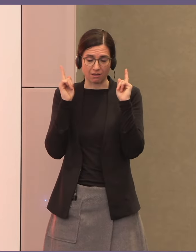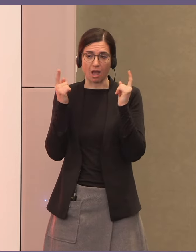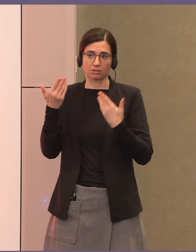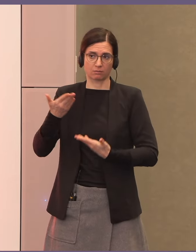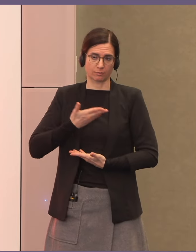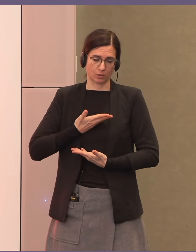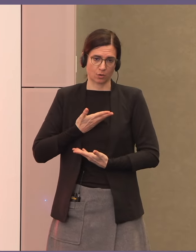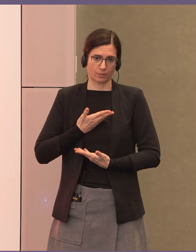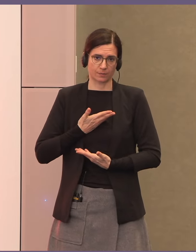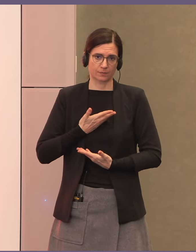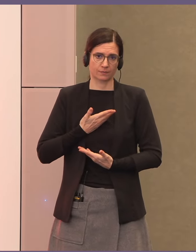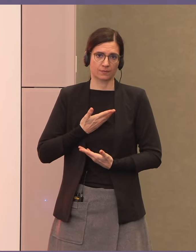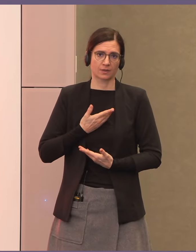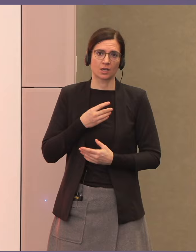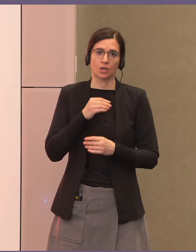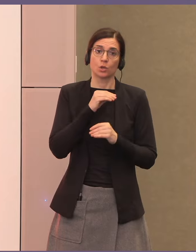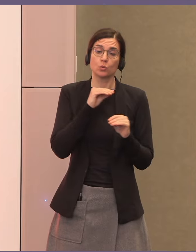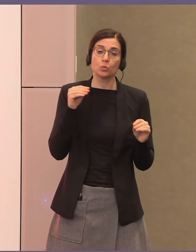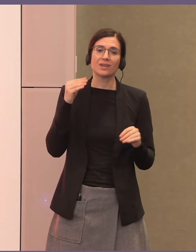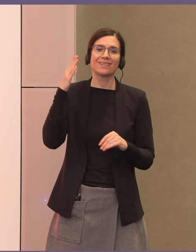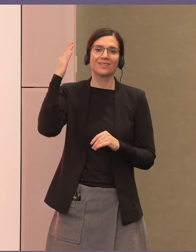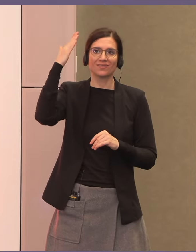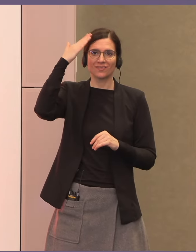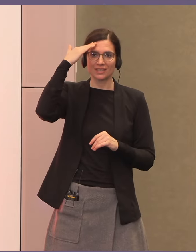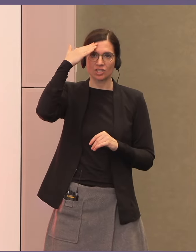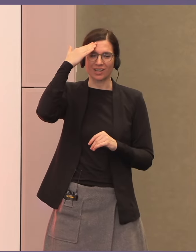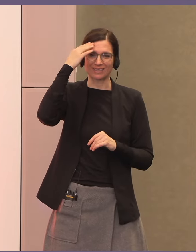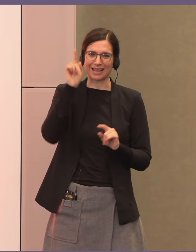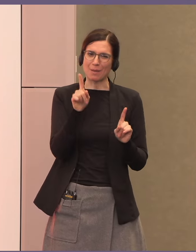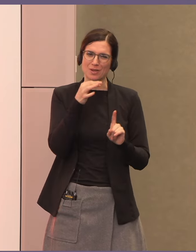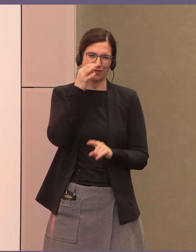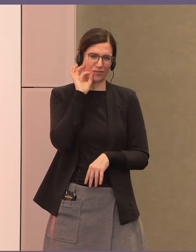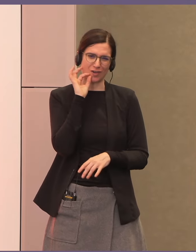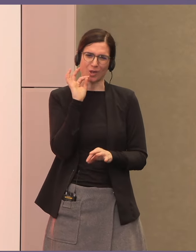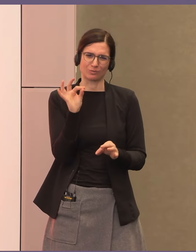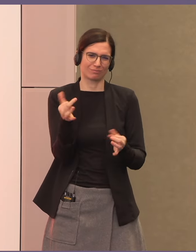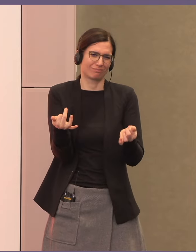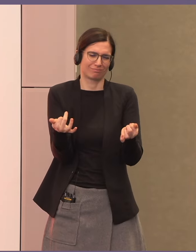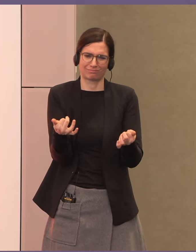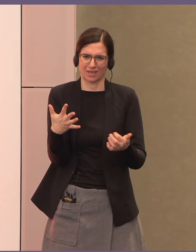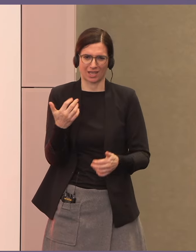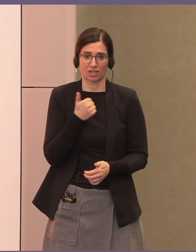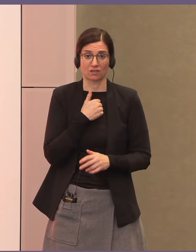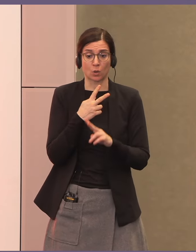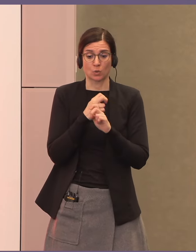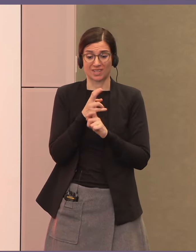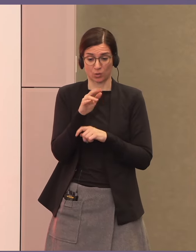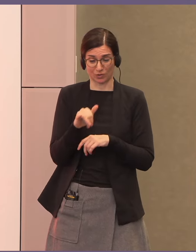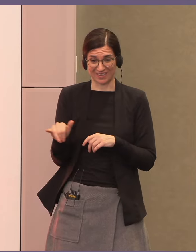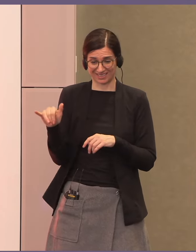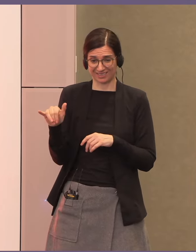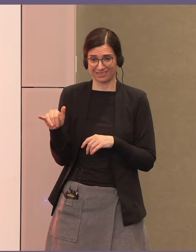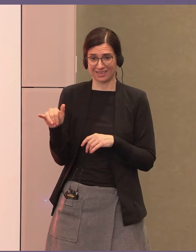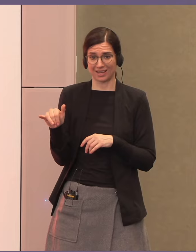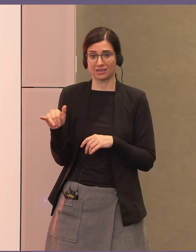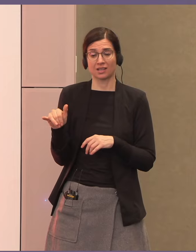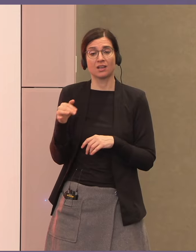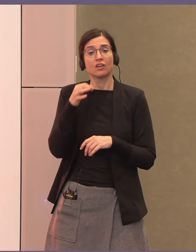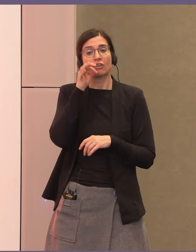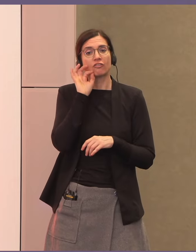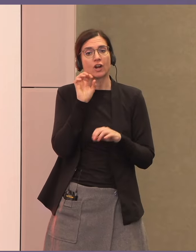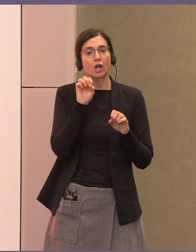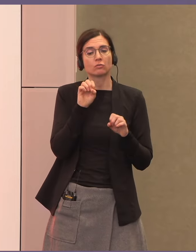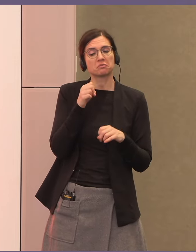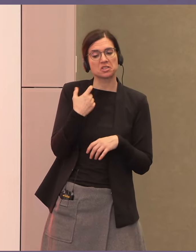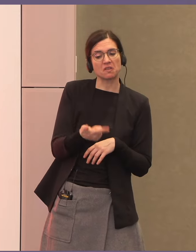merken, ich spreche nur von Wissenschaftlern, nicht aber von Wissenschaftlerinnen. Und warum? An Österreichs Universitäten standen für Frauen in